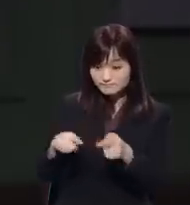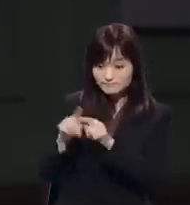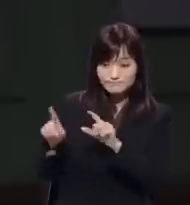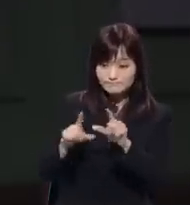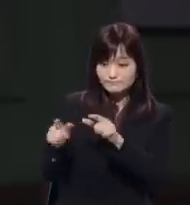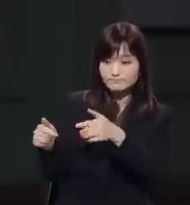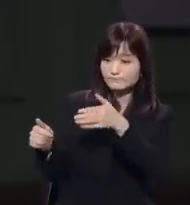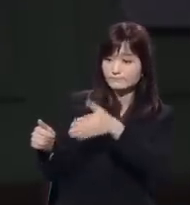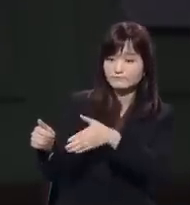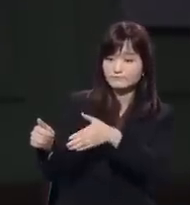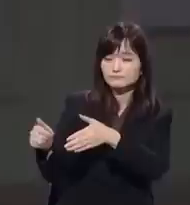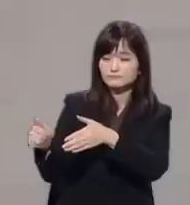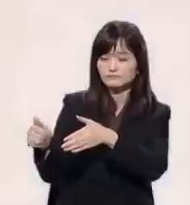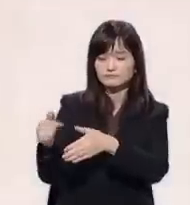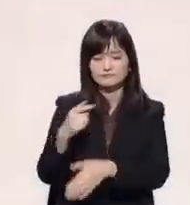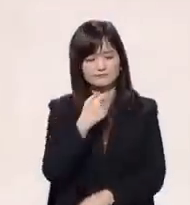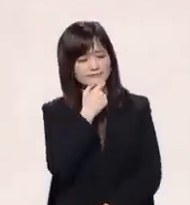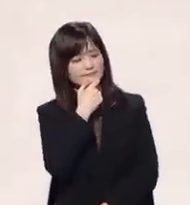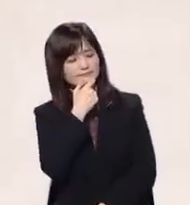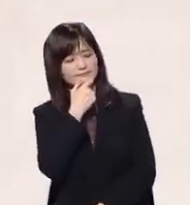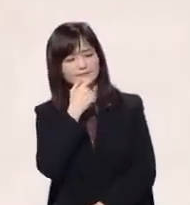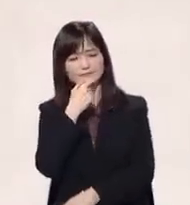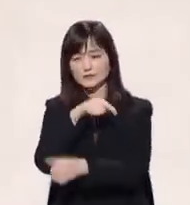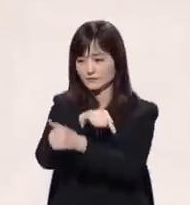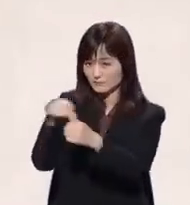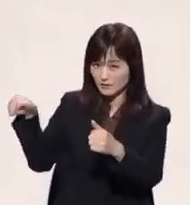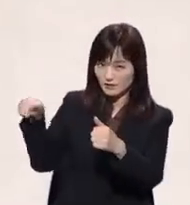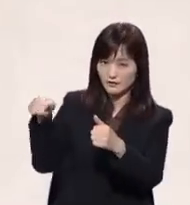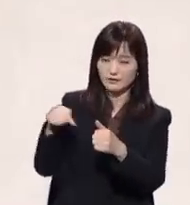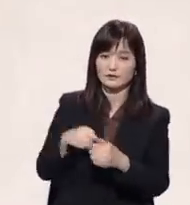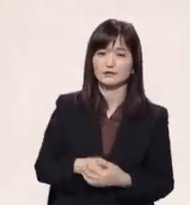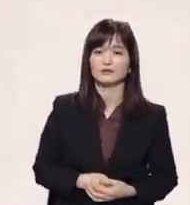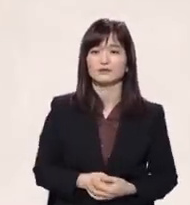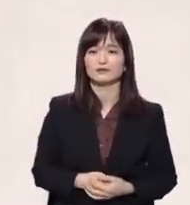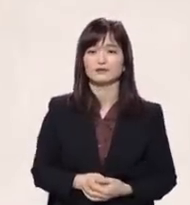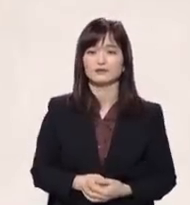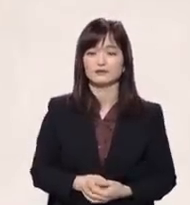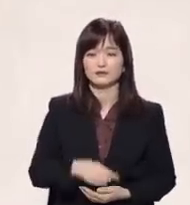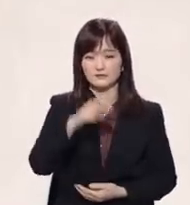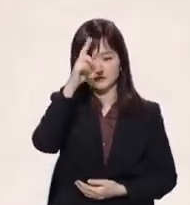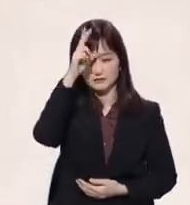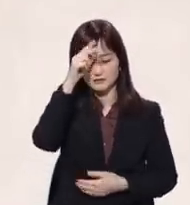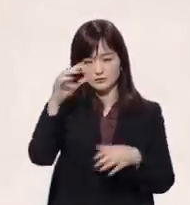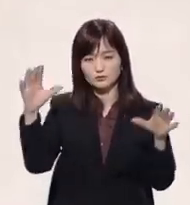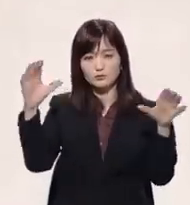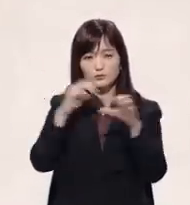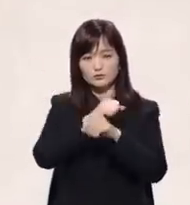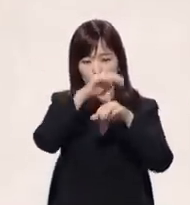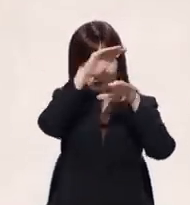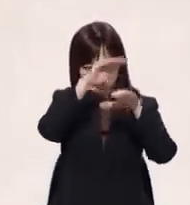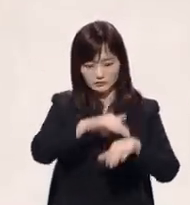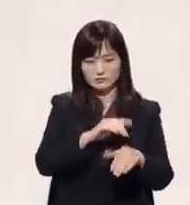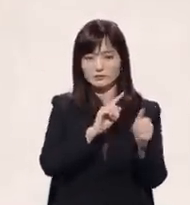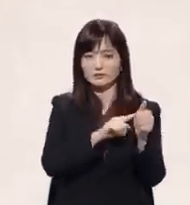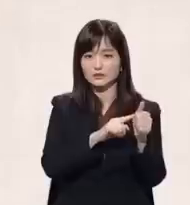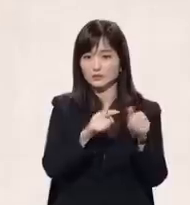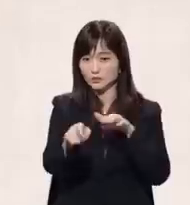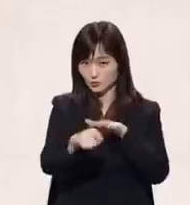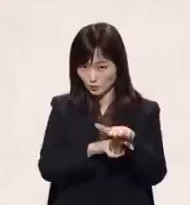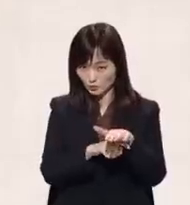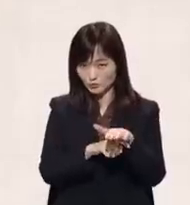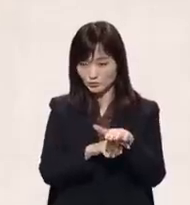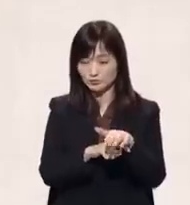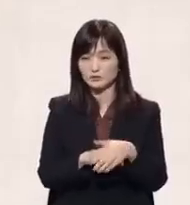권유를 했는데 조씨가 거절해서 범행을 했다 이렇게 진술을 합니다 당시에 경찰은이 종합한 내용이요 이보호가 일단 도둑질을 했지